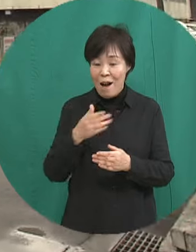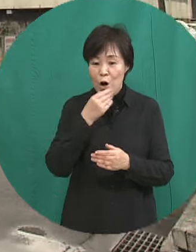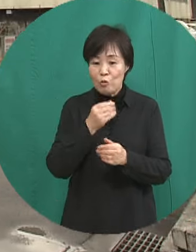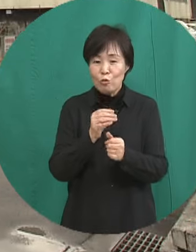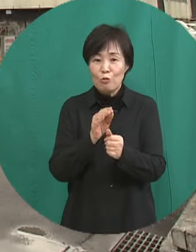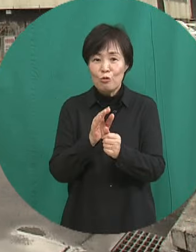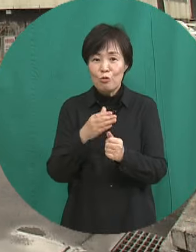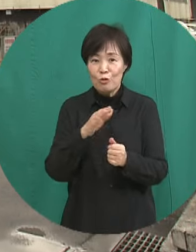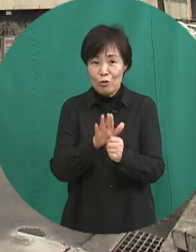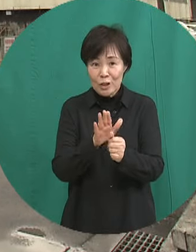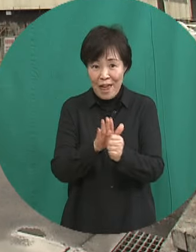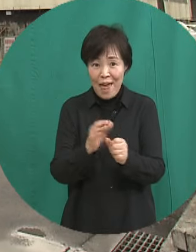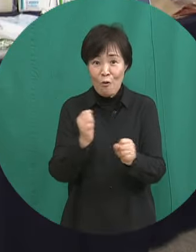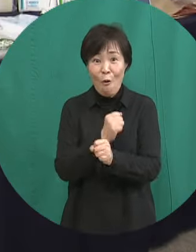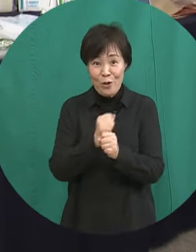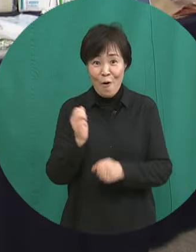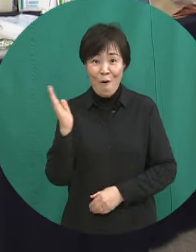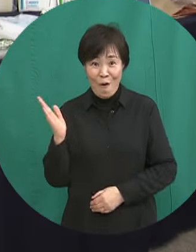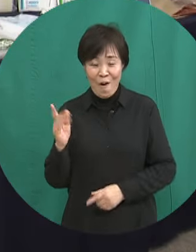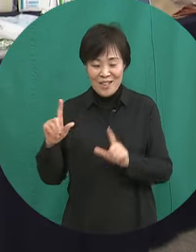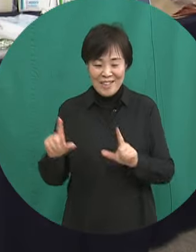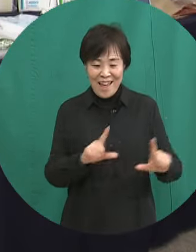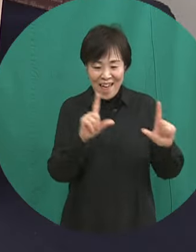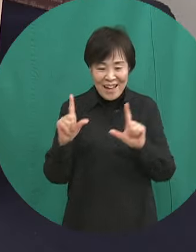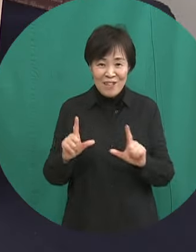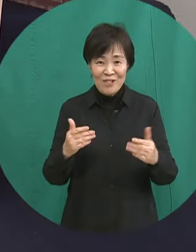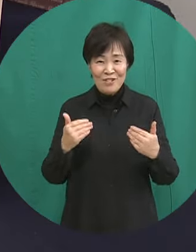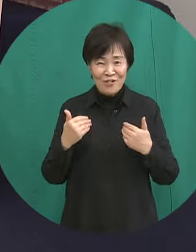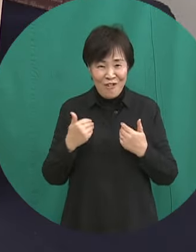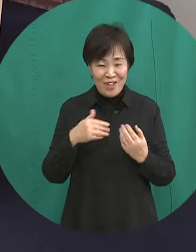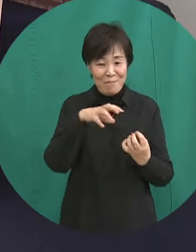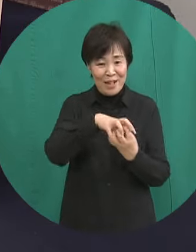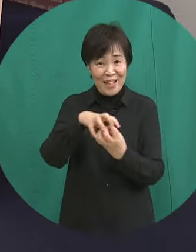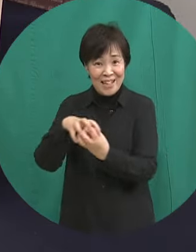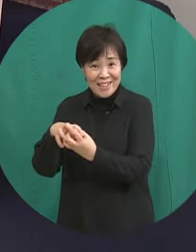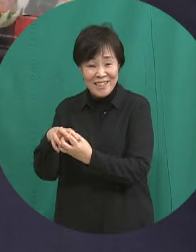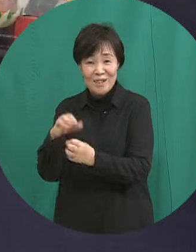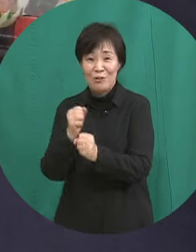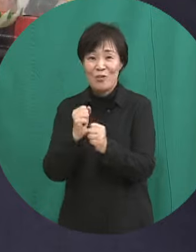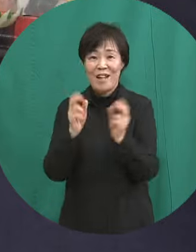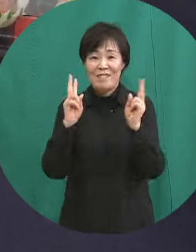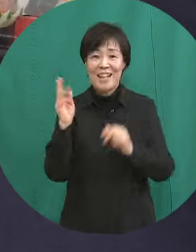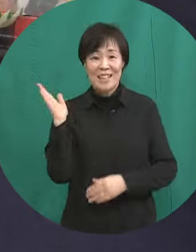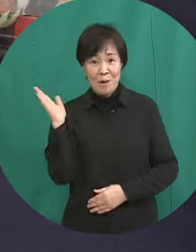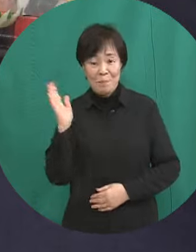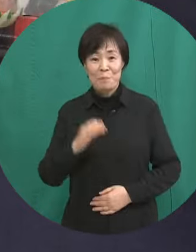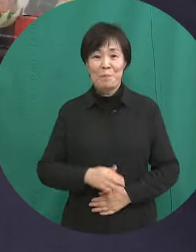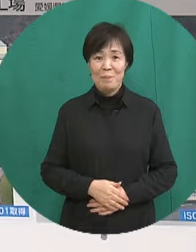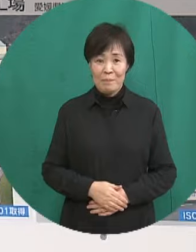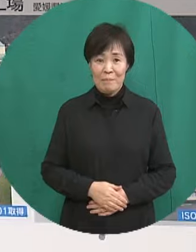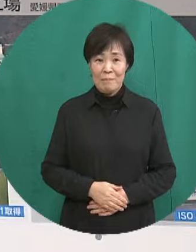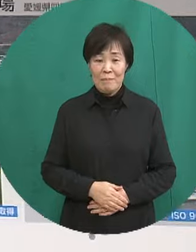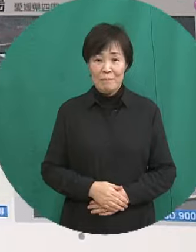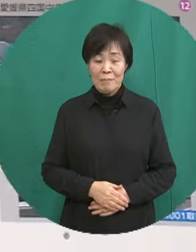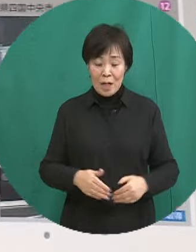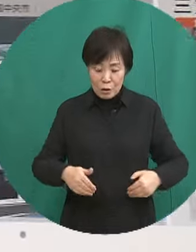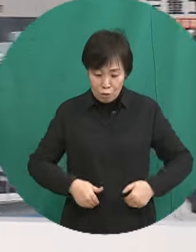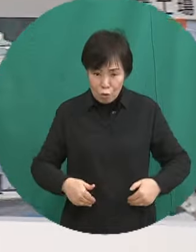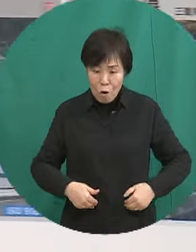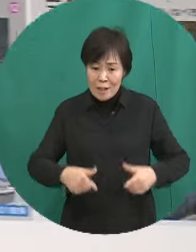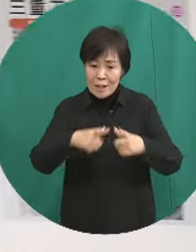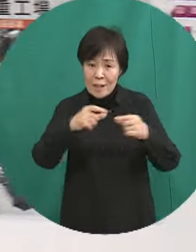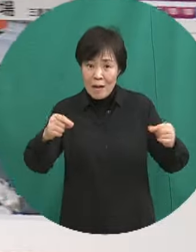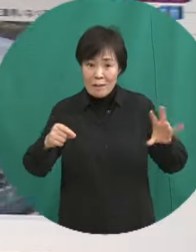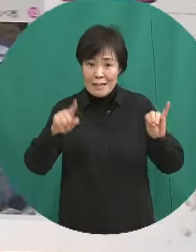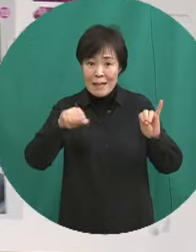央市の福助工業です。生活に身近なさまざまなパッケージを作っている会社です。従業員は